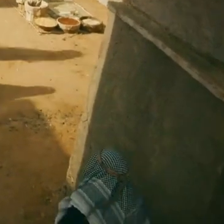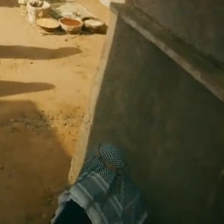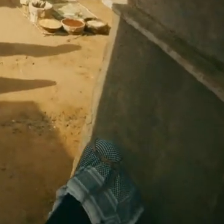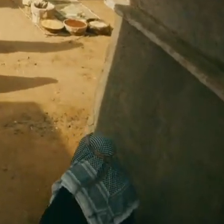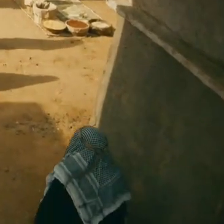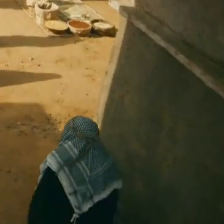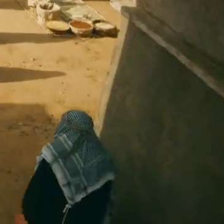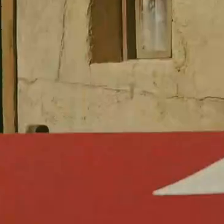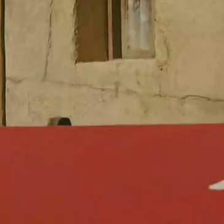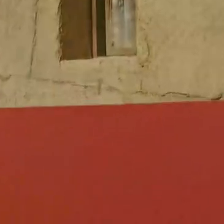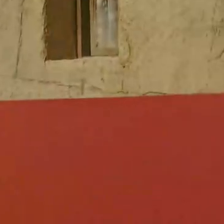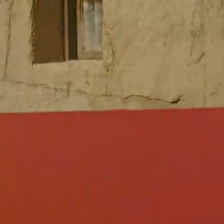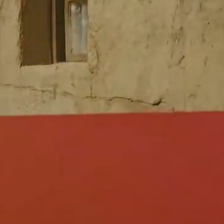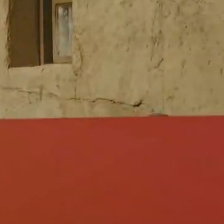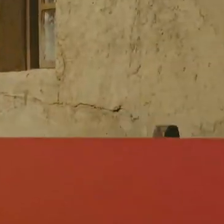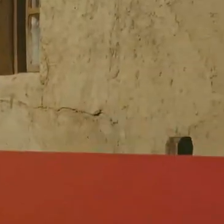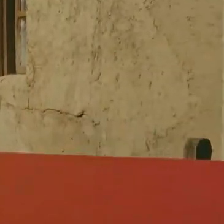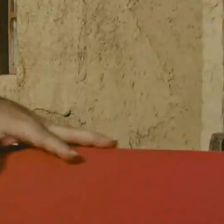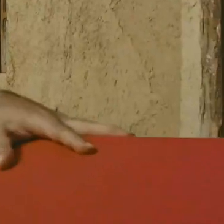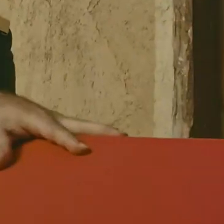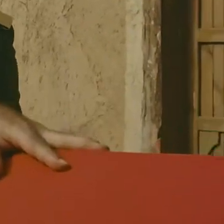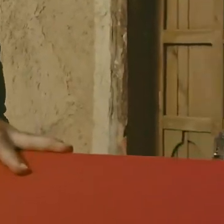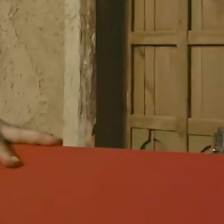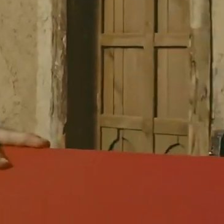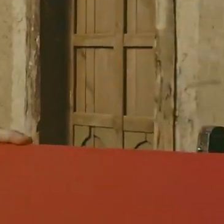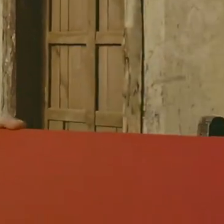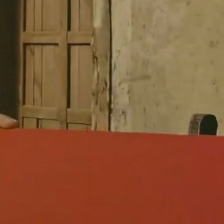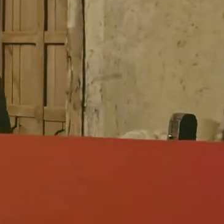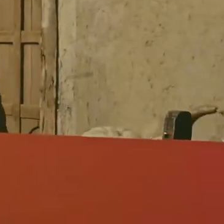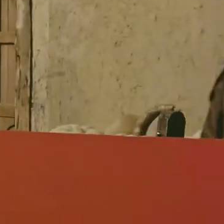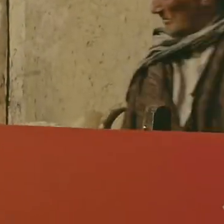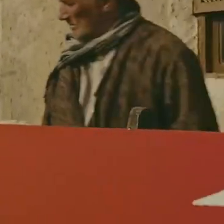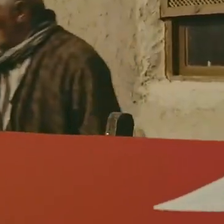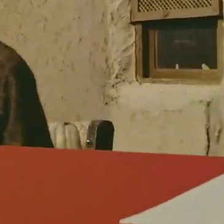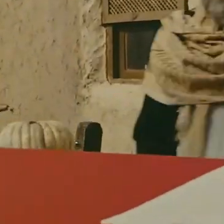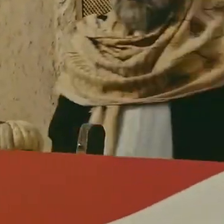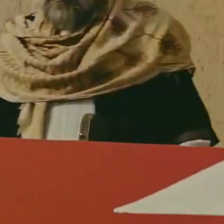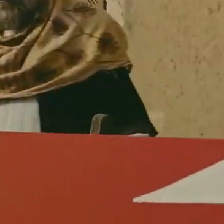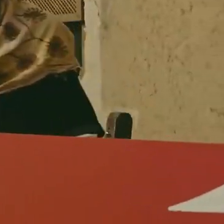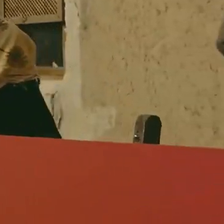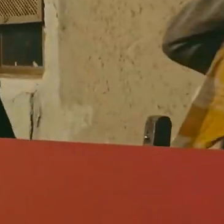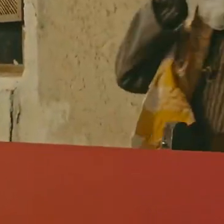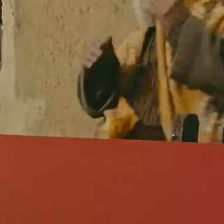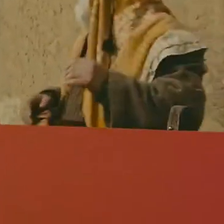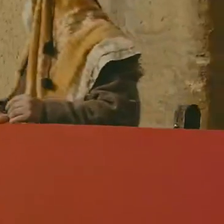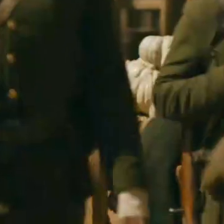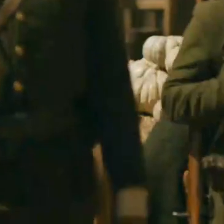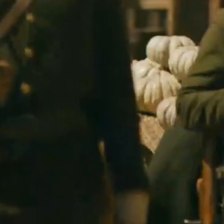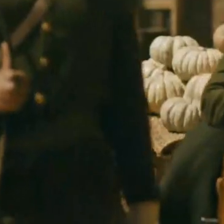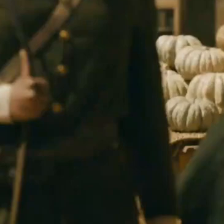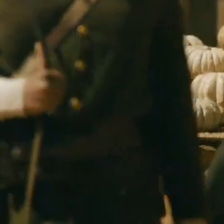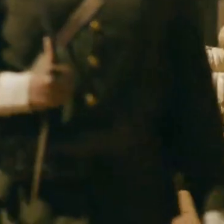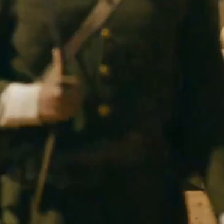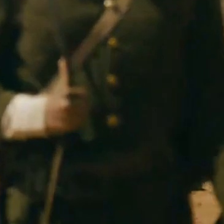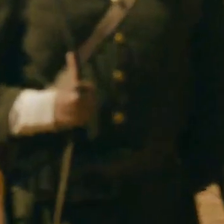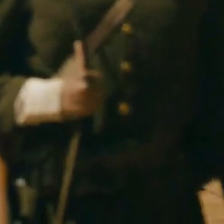Şefik'le Adem Türk bayrağı örtülü bir tabutu taşıyan arabanın arkasındalar. Şefik bir elini tabutun üstüne koymuş, öbür